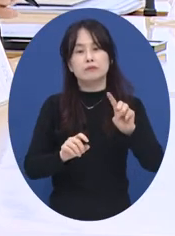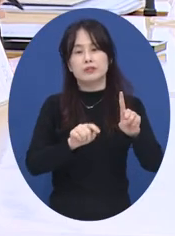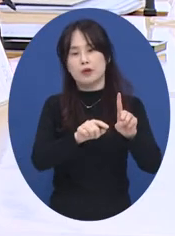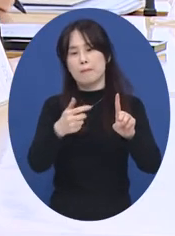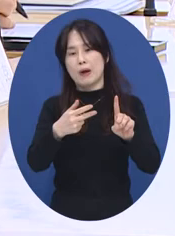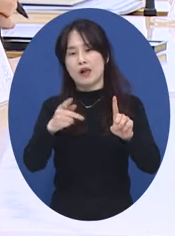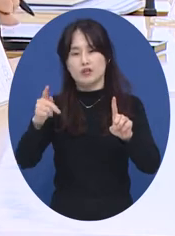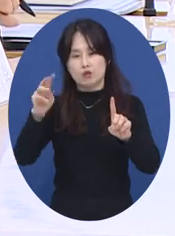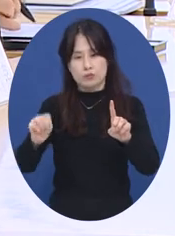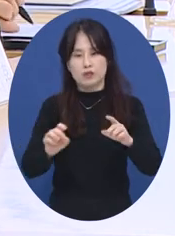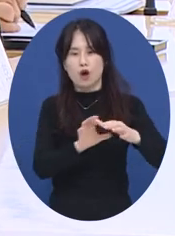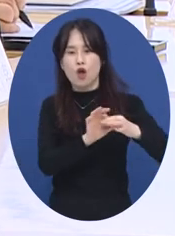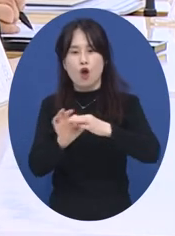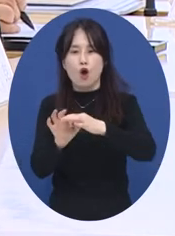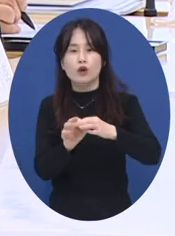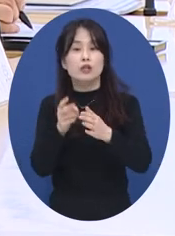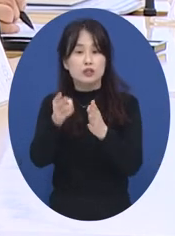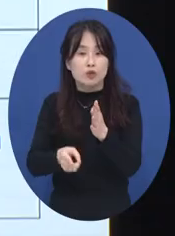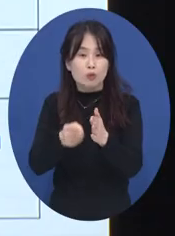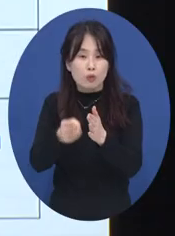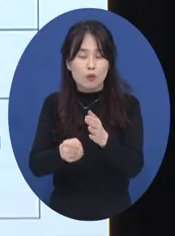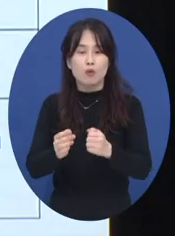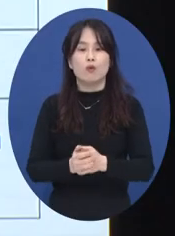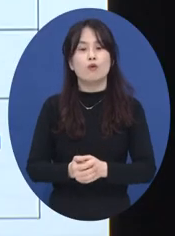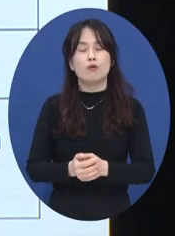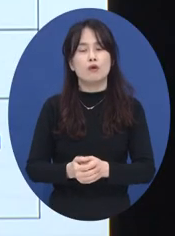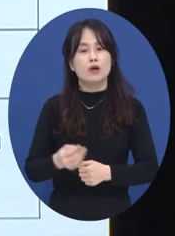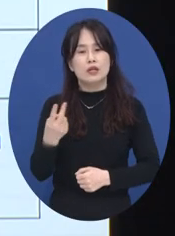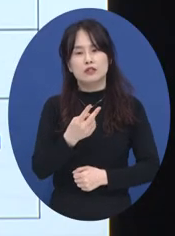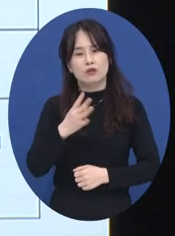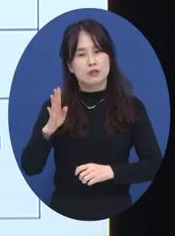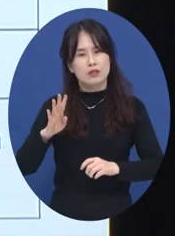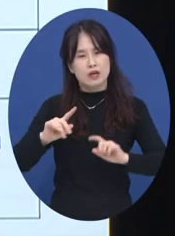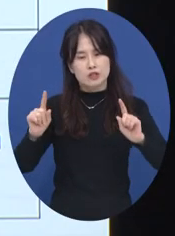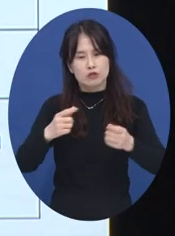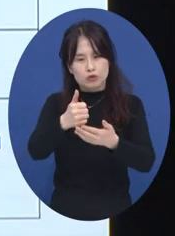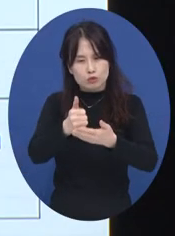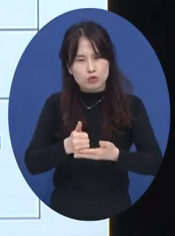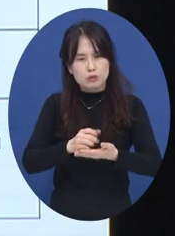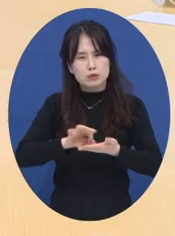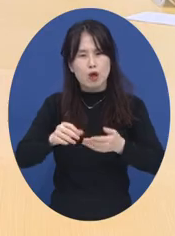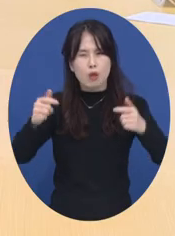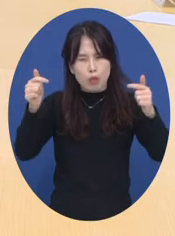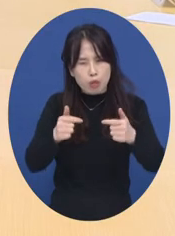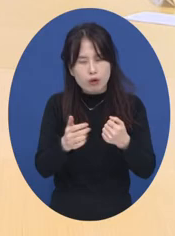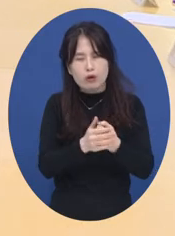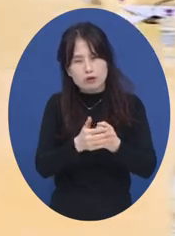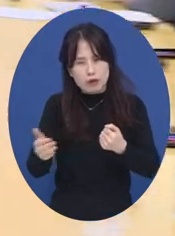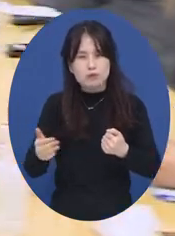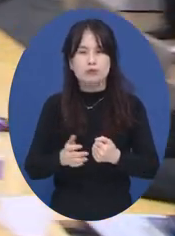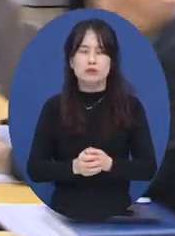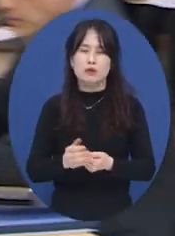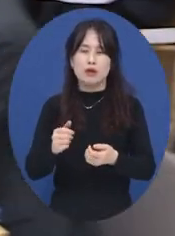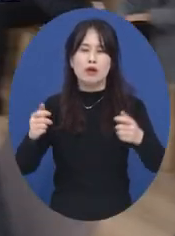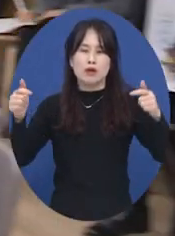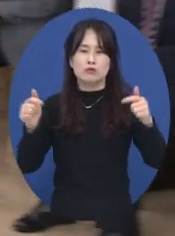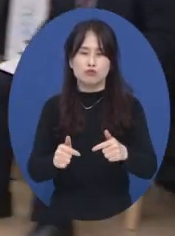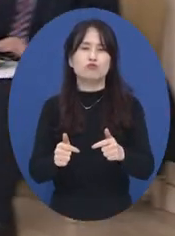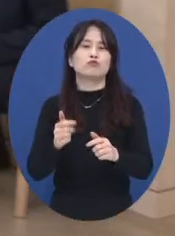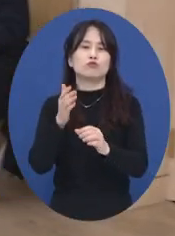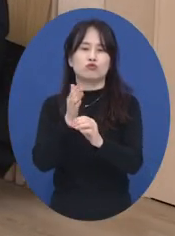32.8 km 구간을 연결하는 철도 로 지난 2004년 이용 수요 저조 등의 사유로 여객 소송이